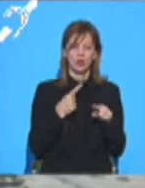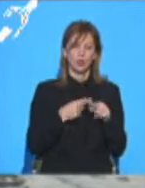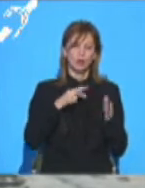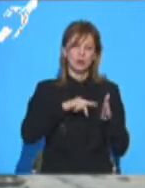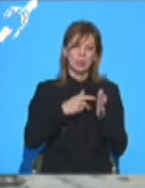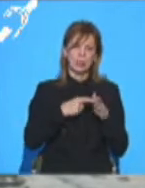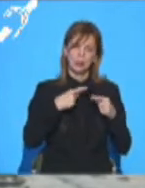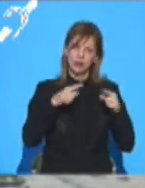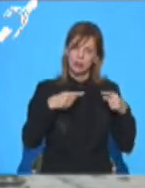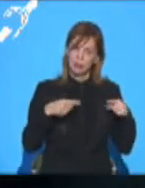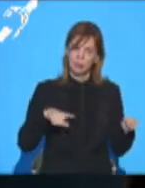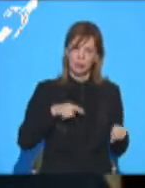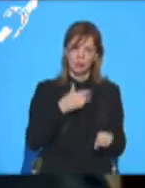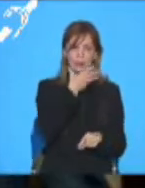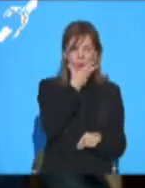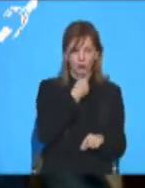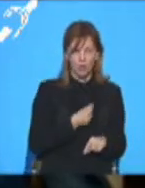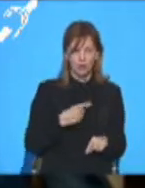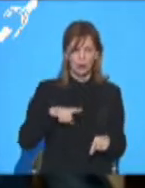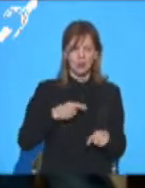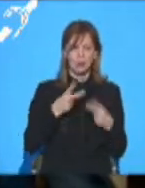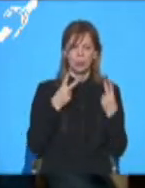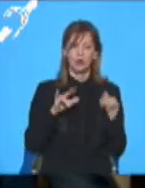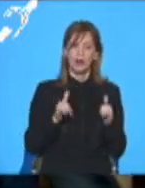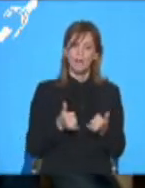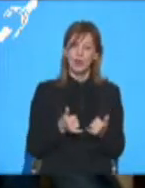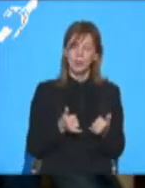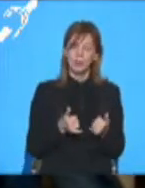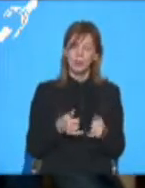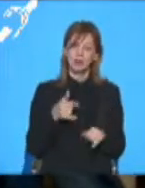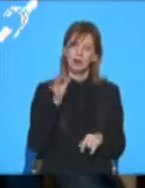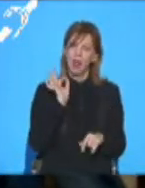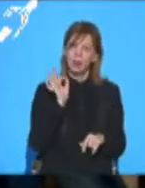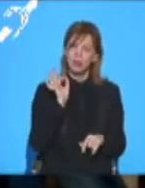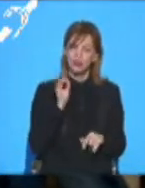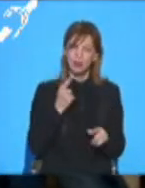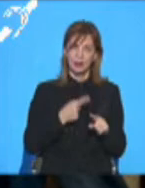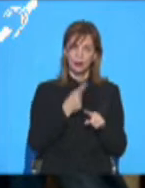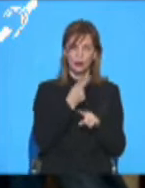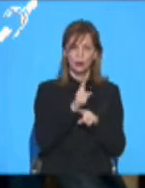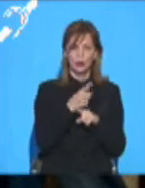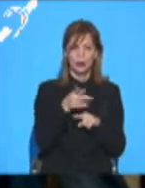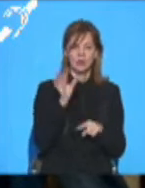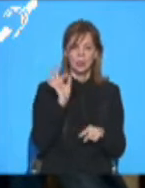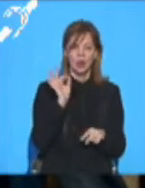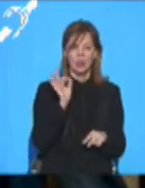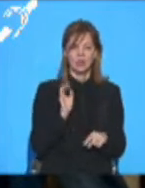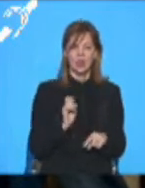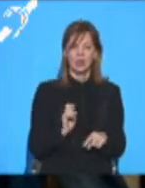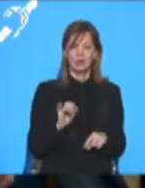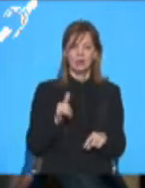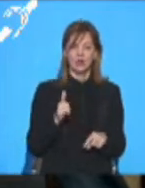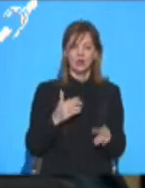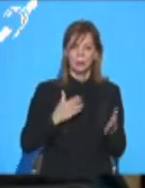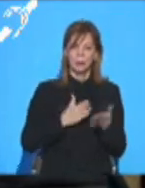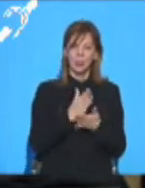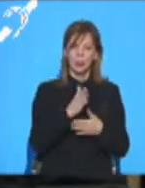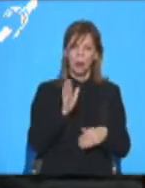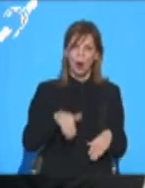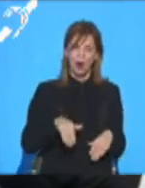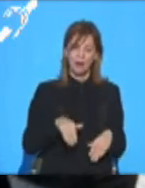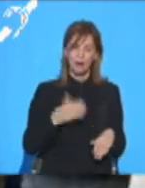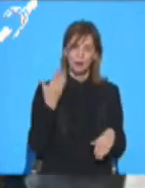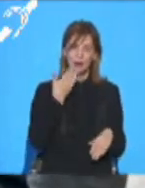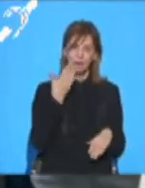tehnici diferite, da, foarte frumos. Este un eveniment extraordinar, cu lucrări de calitate. Tot timpul avem